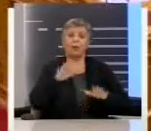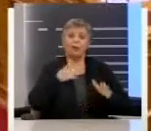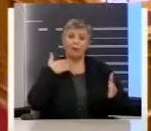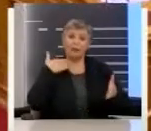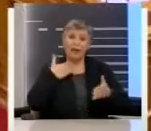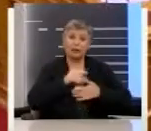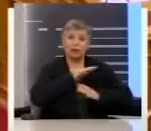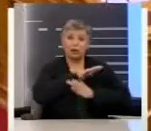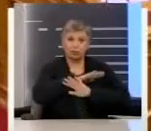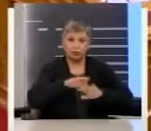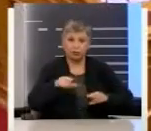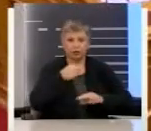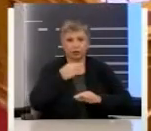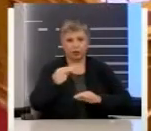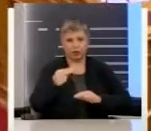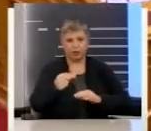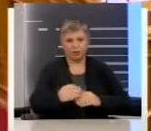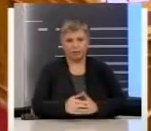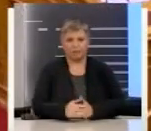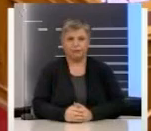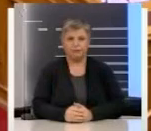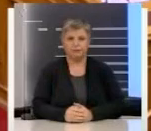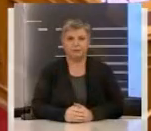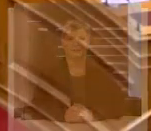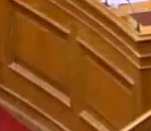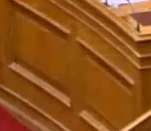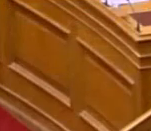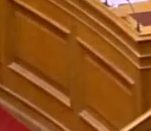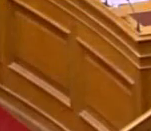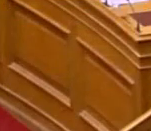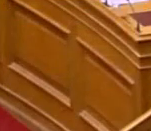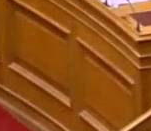Πριν δώσουμε το λόγο στον επόμενο ομιλητή, ζήτησε ο Υπουργός να...